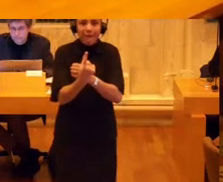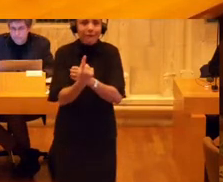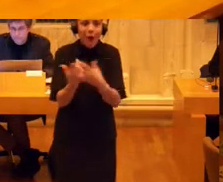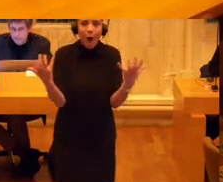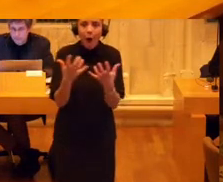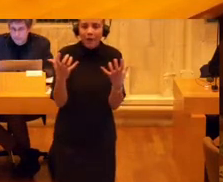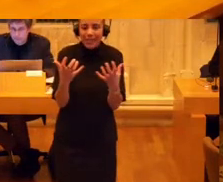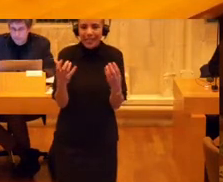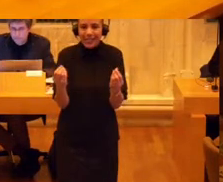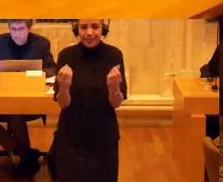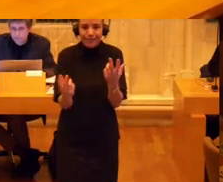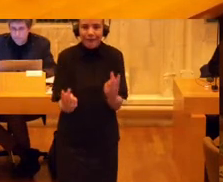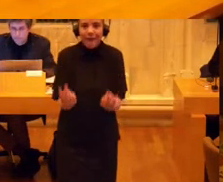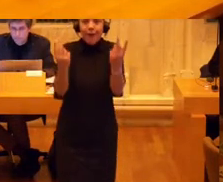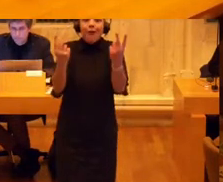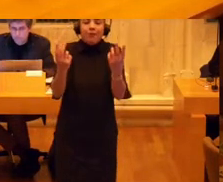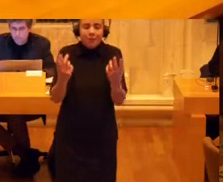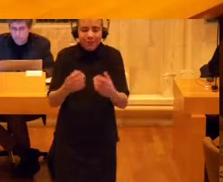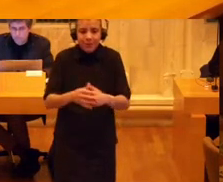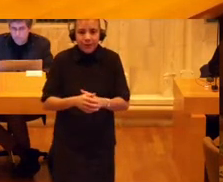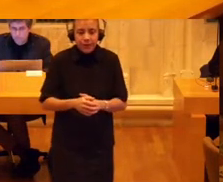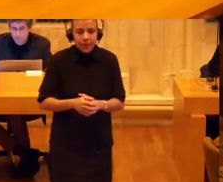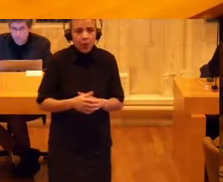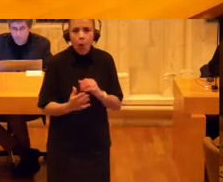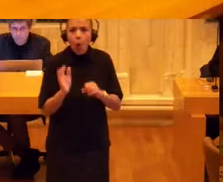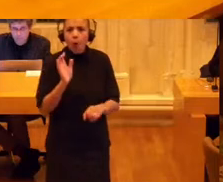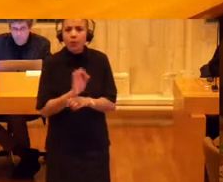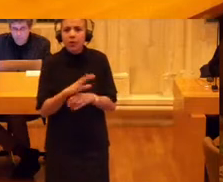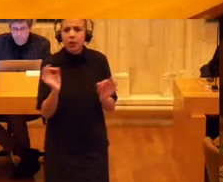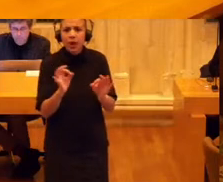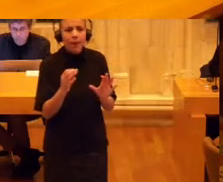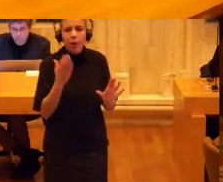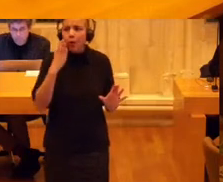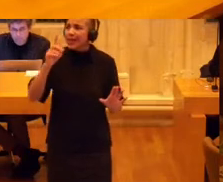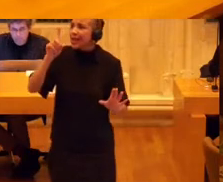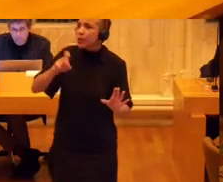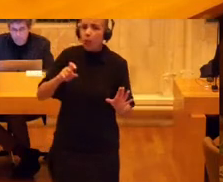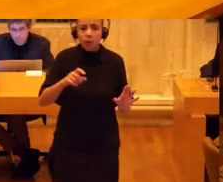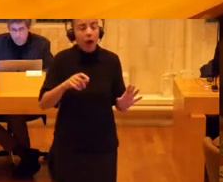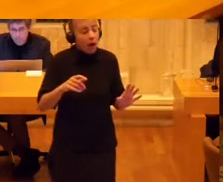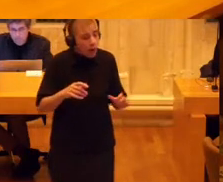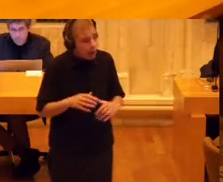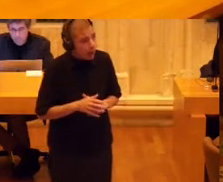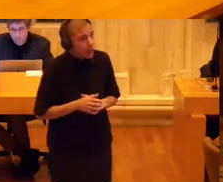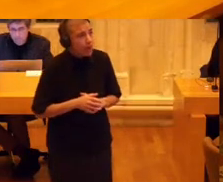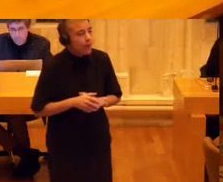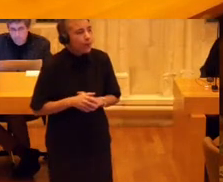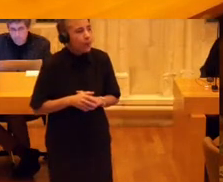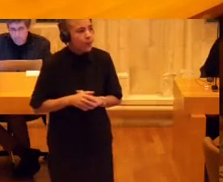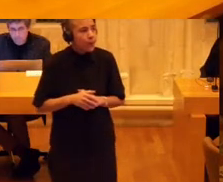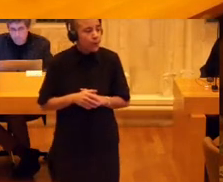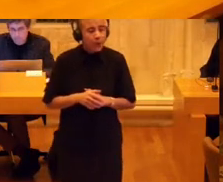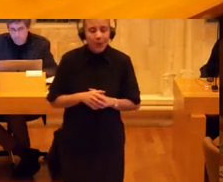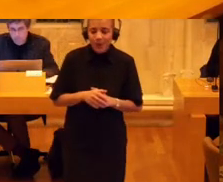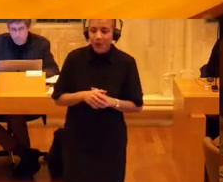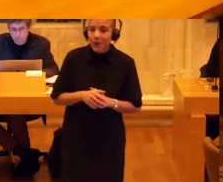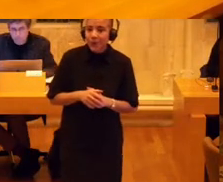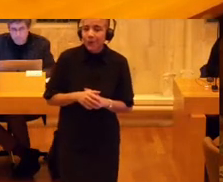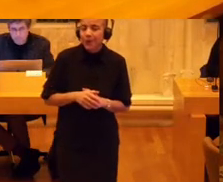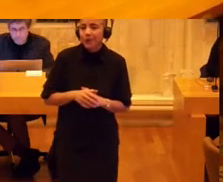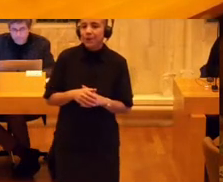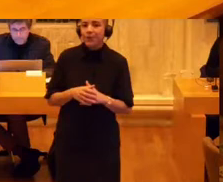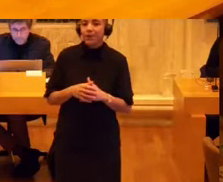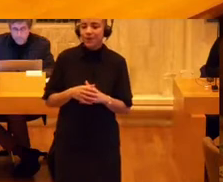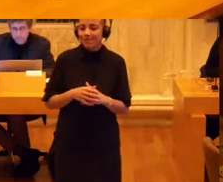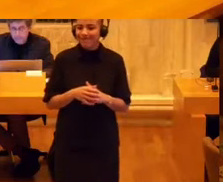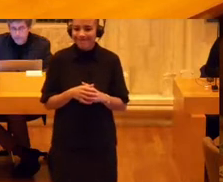Donc, pas d'opposition, merci. Ah, vous avez une autre question. Allez-y. Oui. Puisqu'on en est sur la